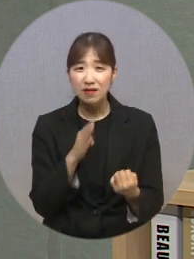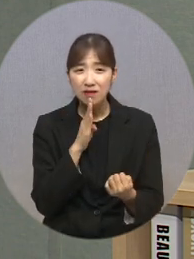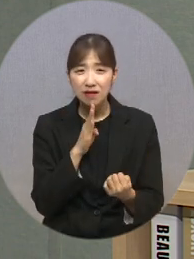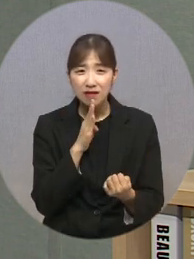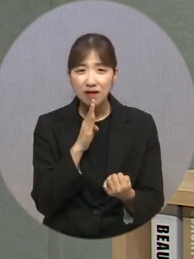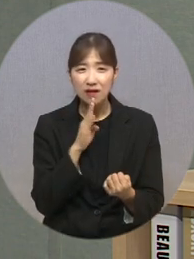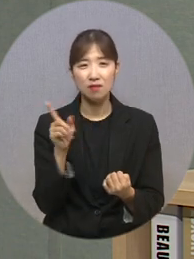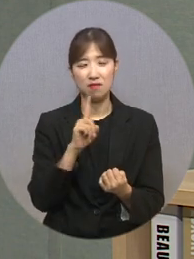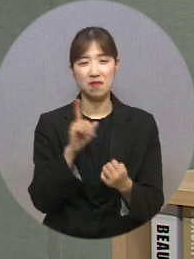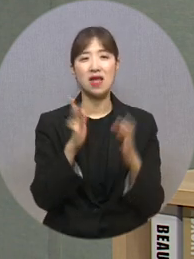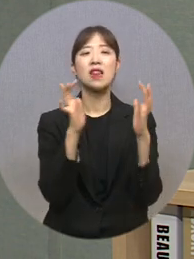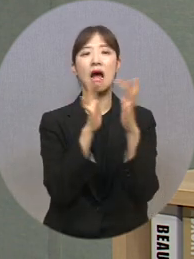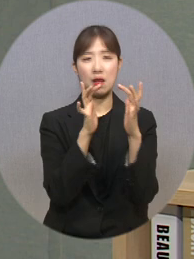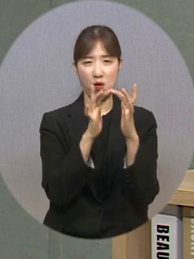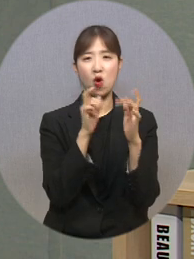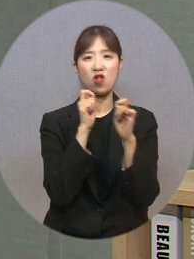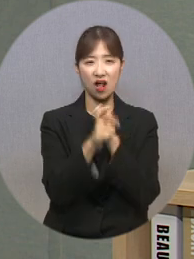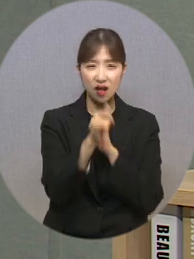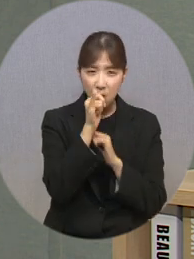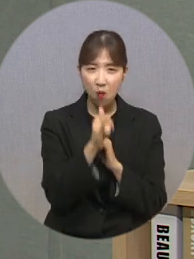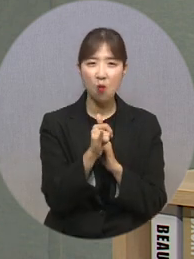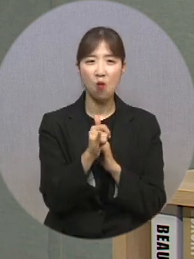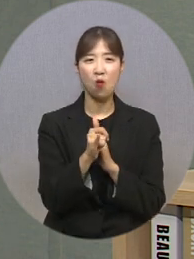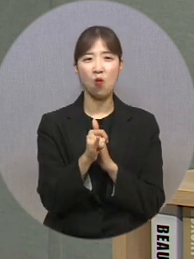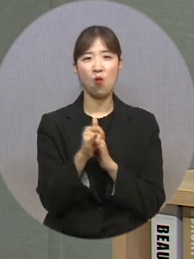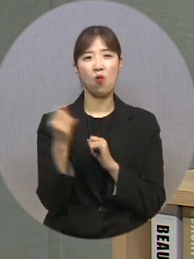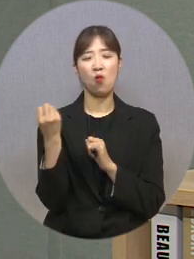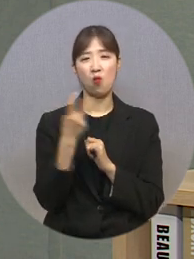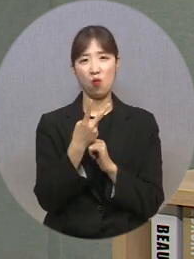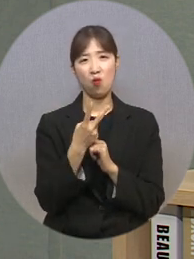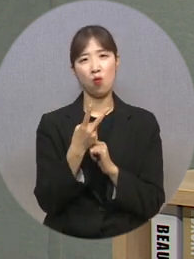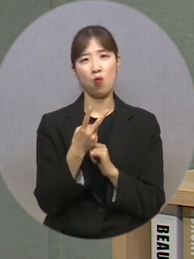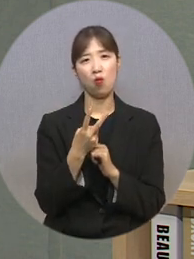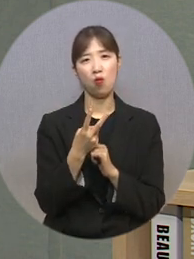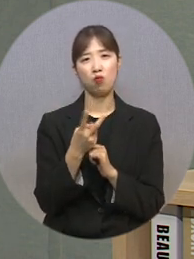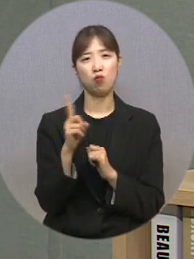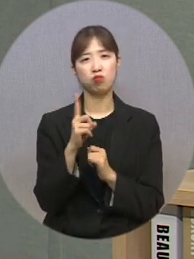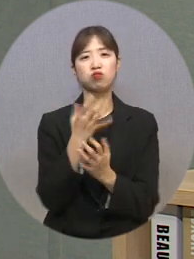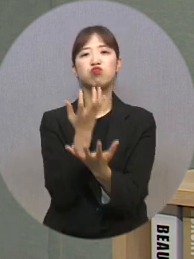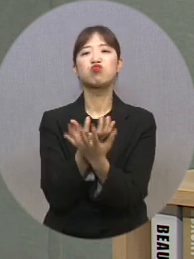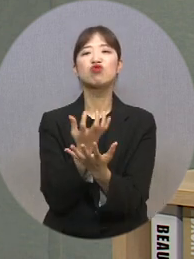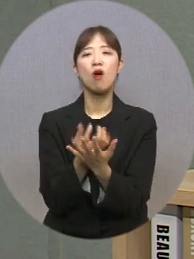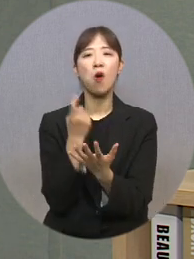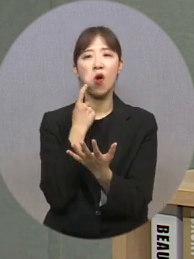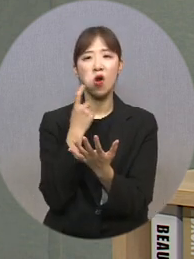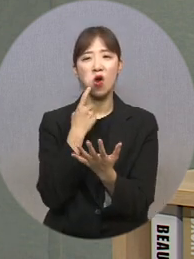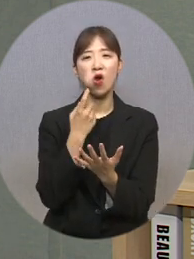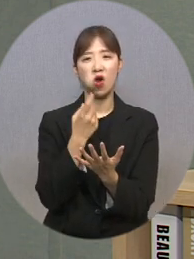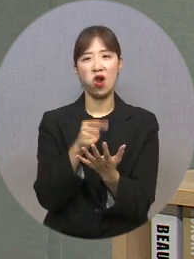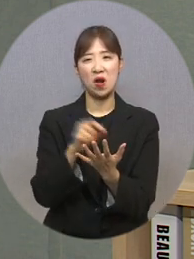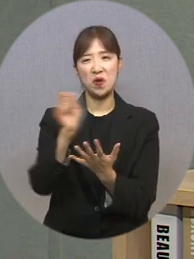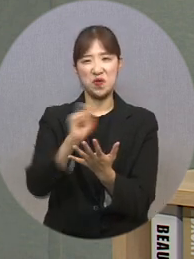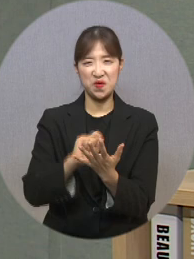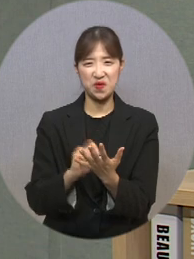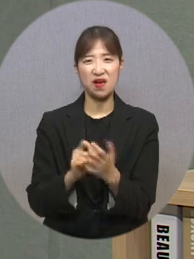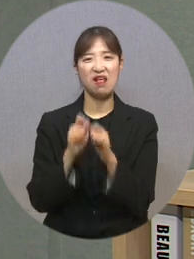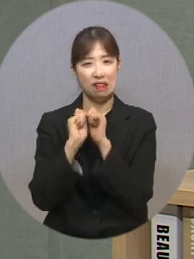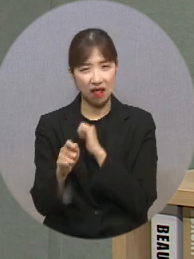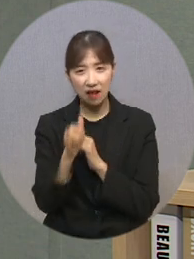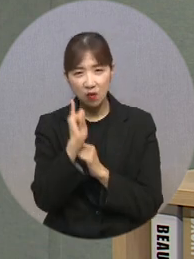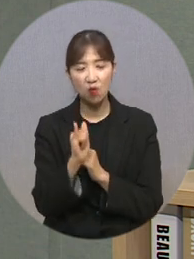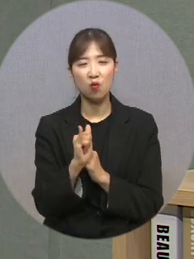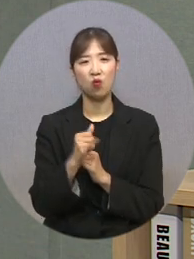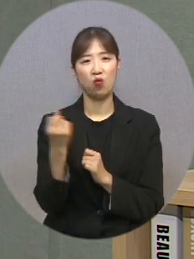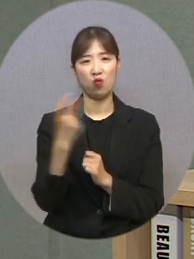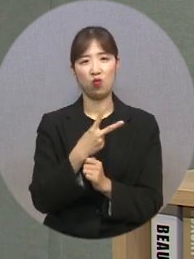뭐 사이버도 물론 있지만은 예, 예. 사이버도 중요하지만은 무슨 문서를 가지고 사기를 친다든가 예, 예, 예.